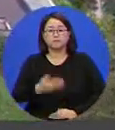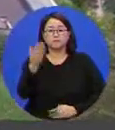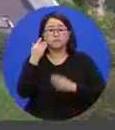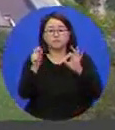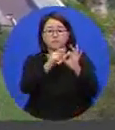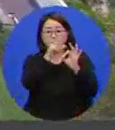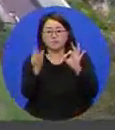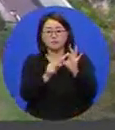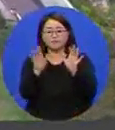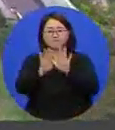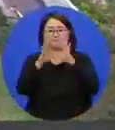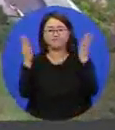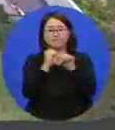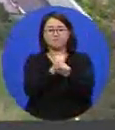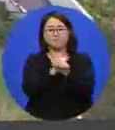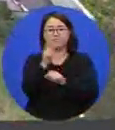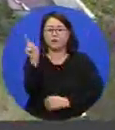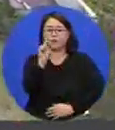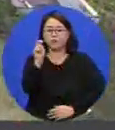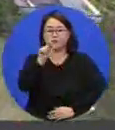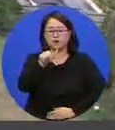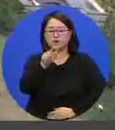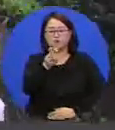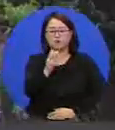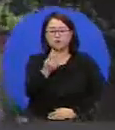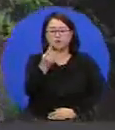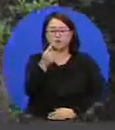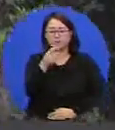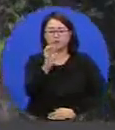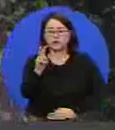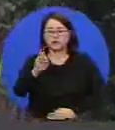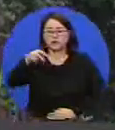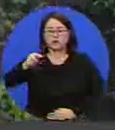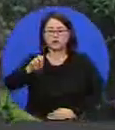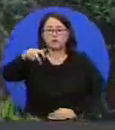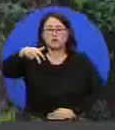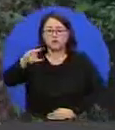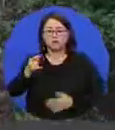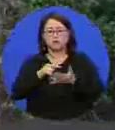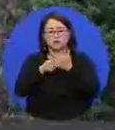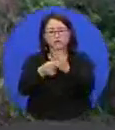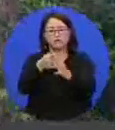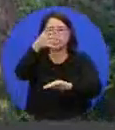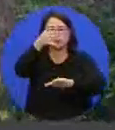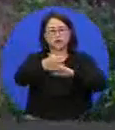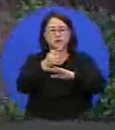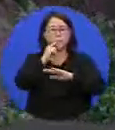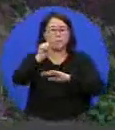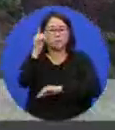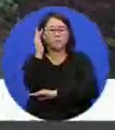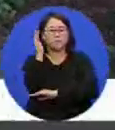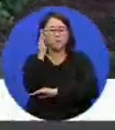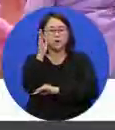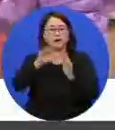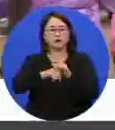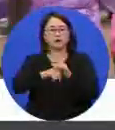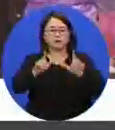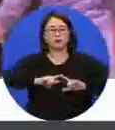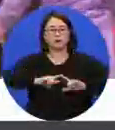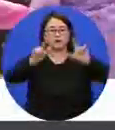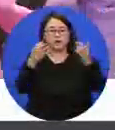지난달 열린 고창 모양성재의 추진 결과 보고회 자리. 참석자들은 올해 축제가 대표 프로그램인